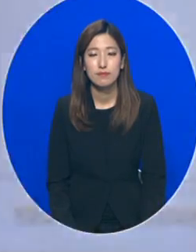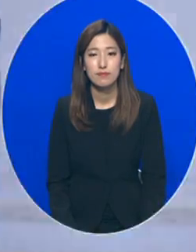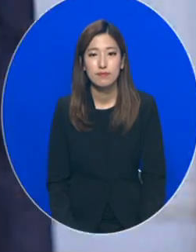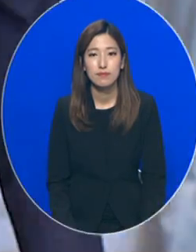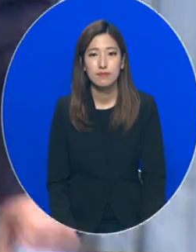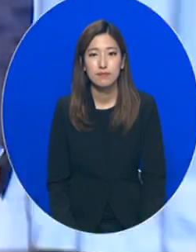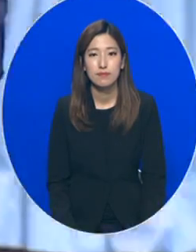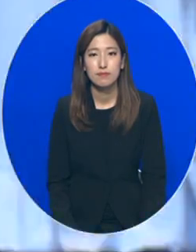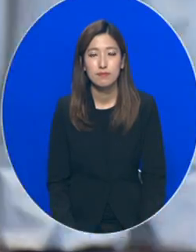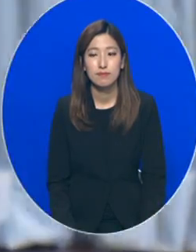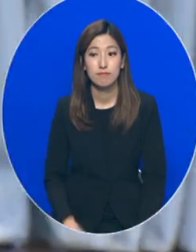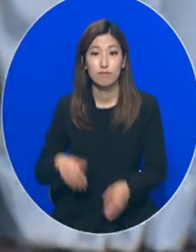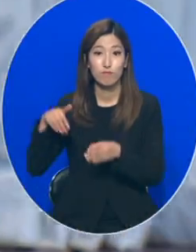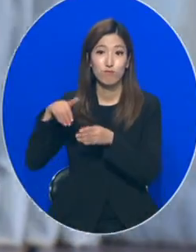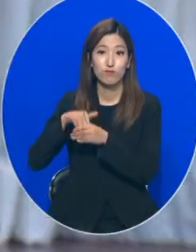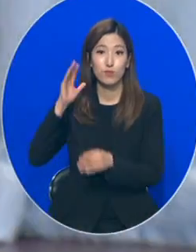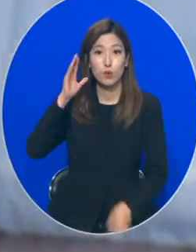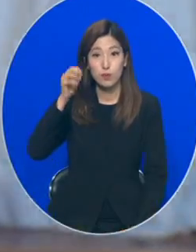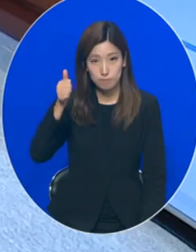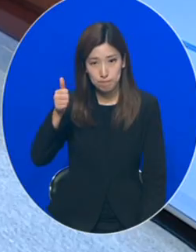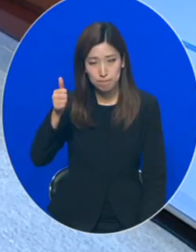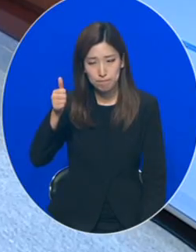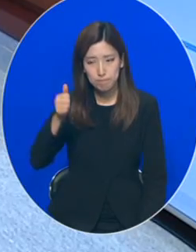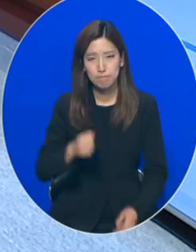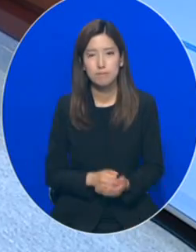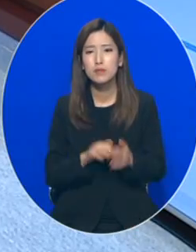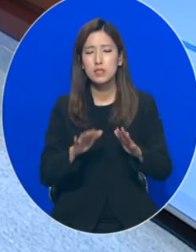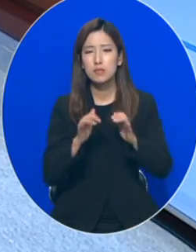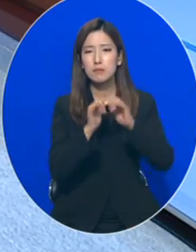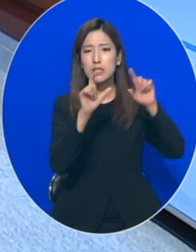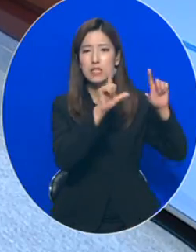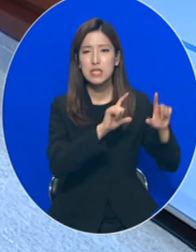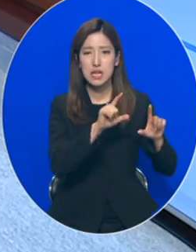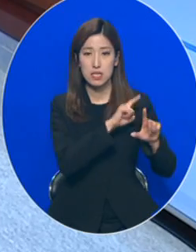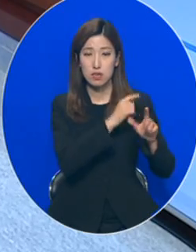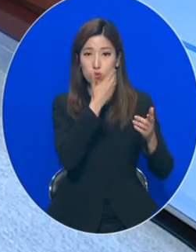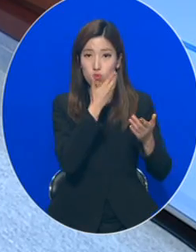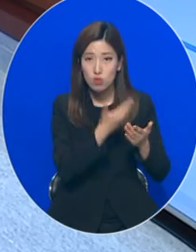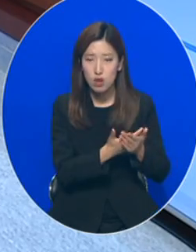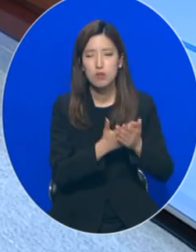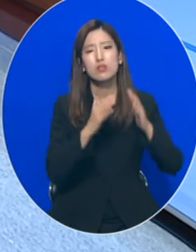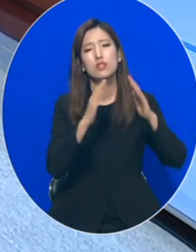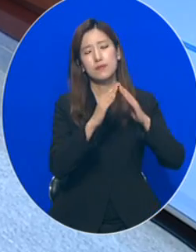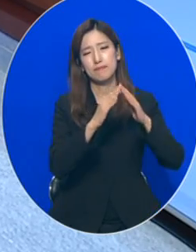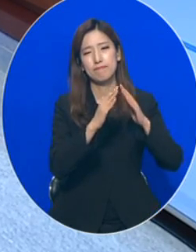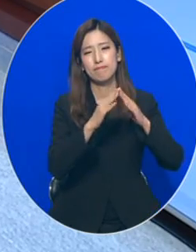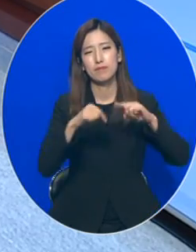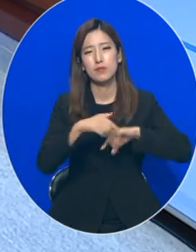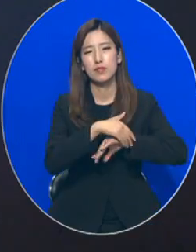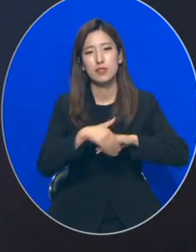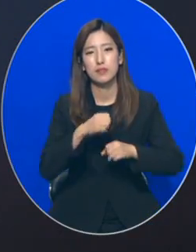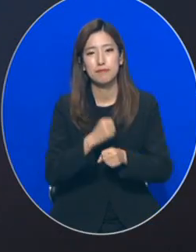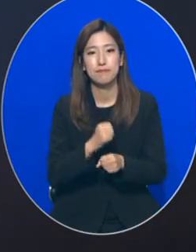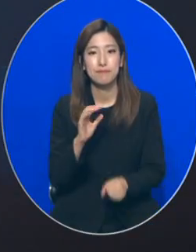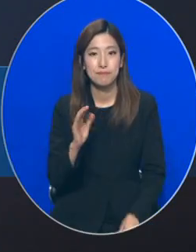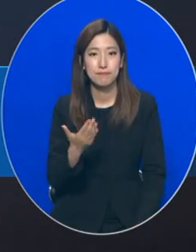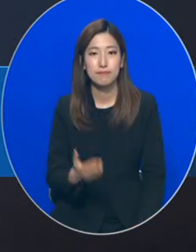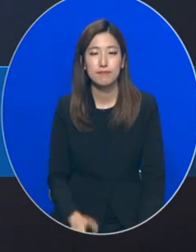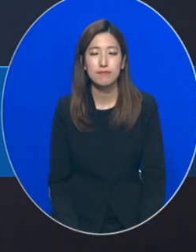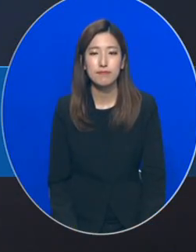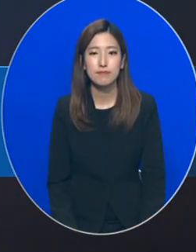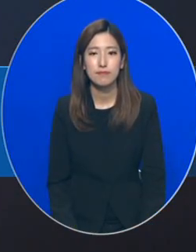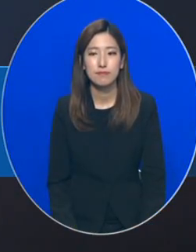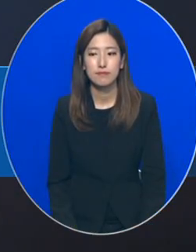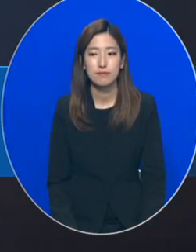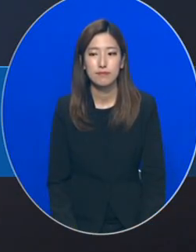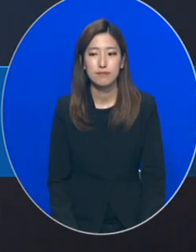수석보좌관 회의를 주재한 문재인 대통령은 지금 최고의 민생 과제는 부동산 대책이라고 밝혔습니다. 정부는